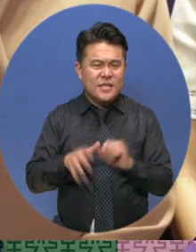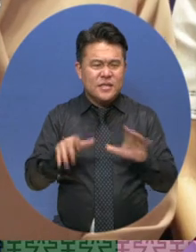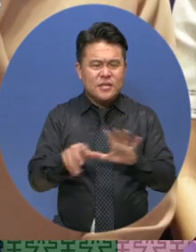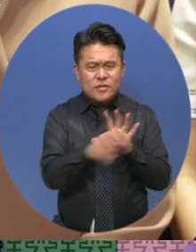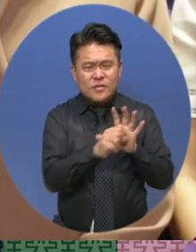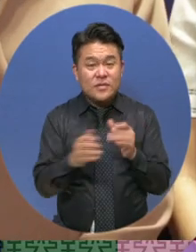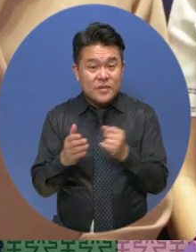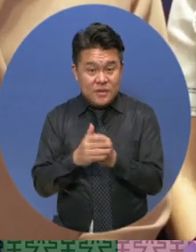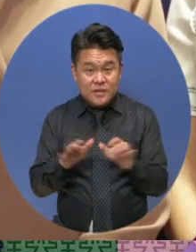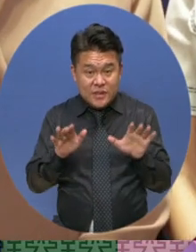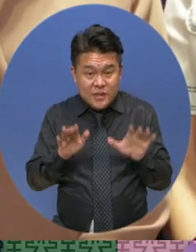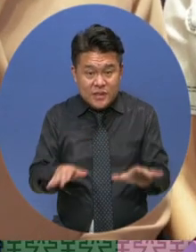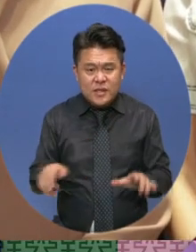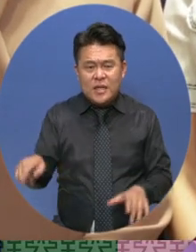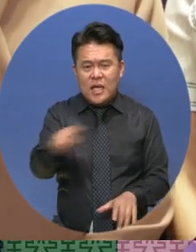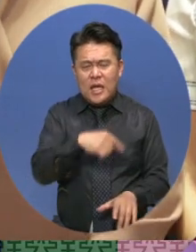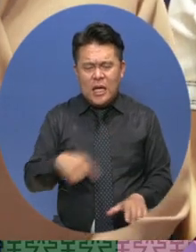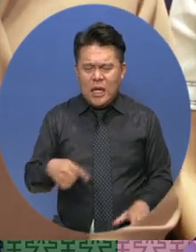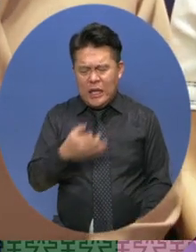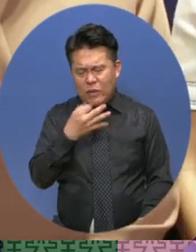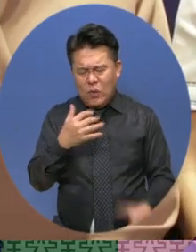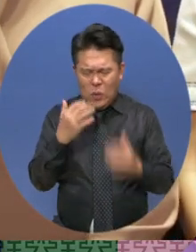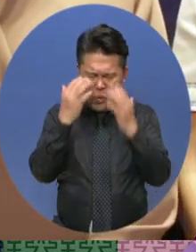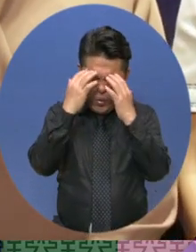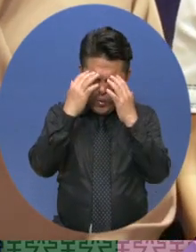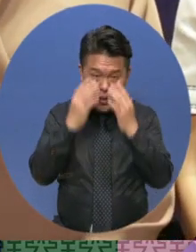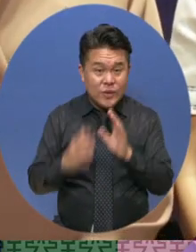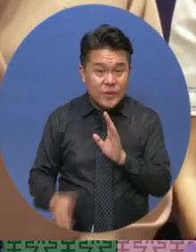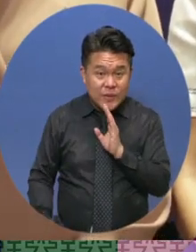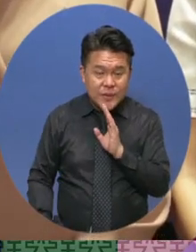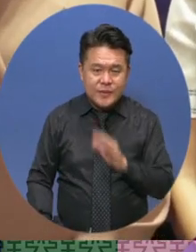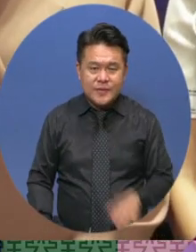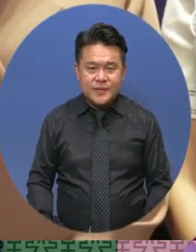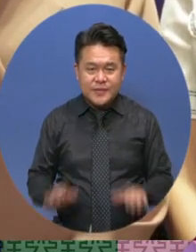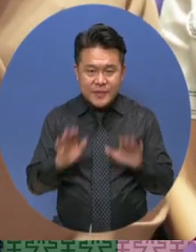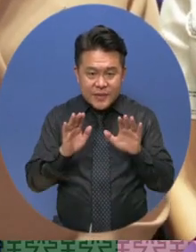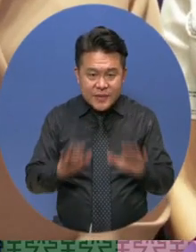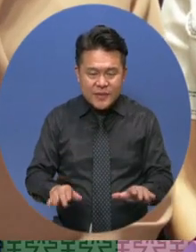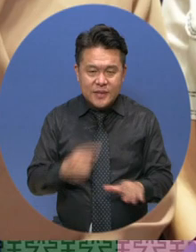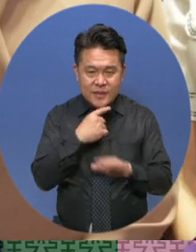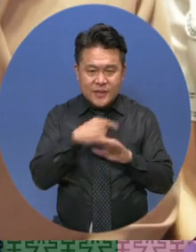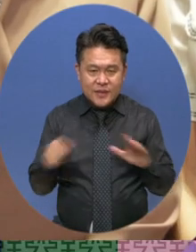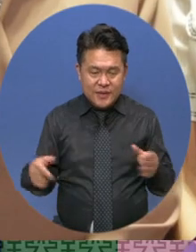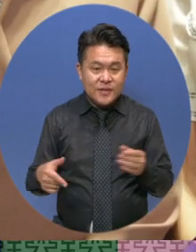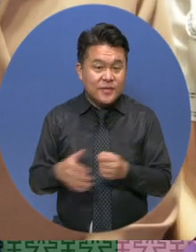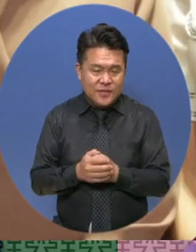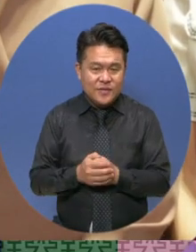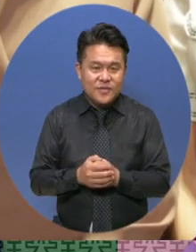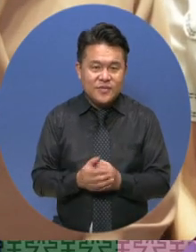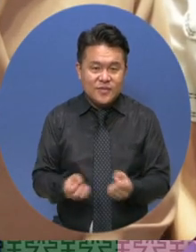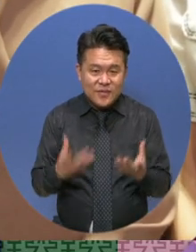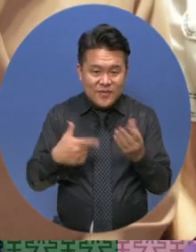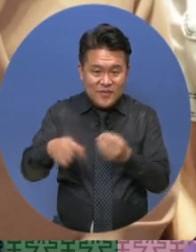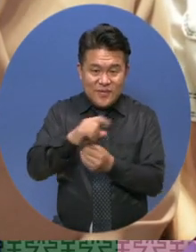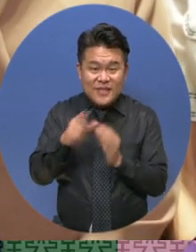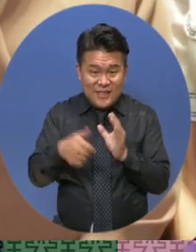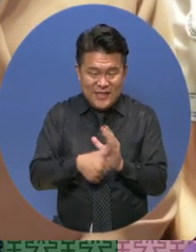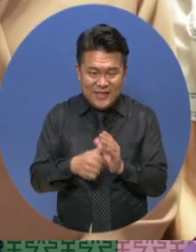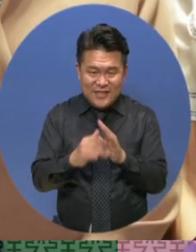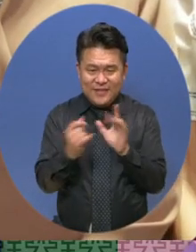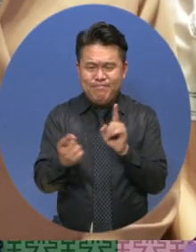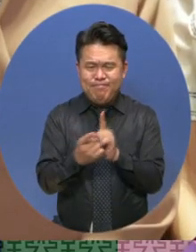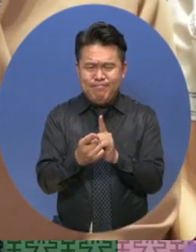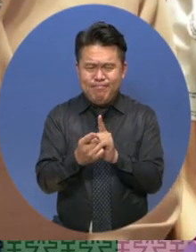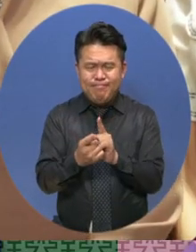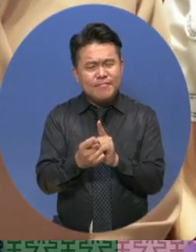현상인 코로나19 바이러스 때문에 얼마나 고충이 많으십니까? 이번 민족의 명절인 추석 한가위는요, 가족들을 만날 수